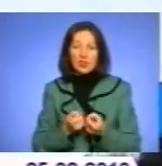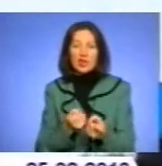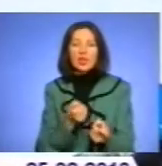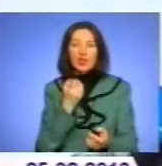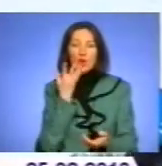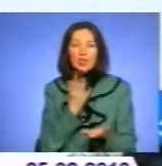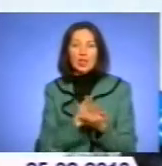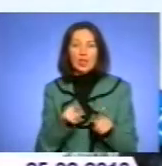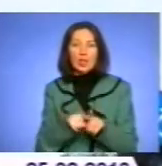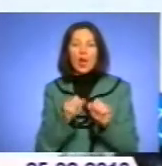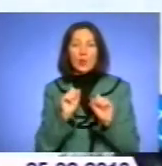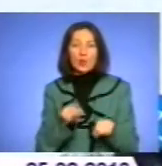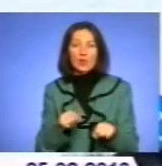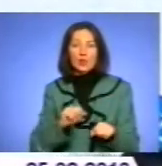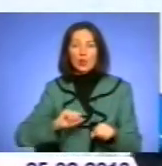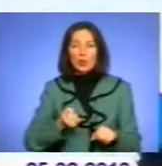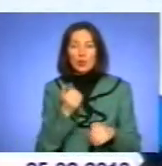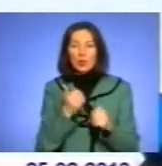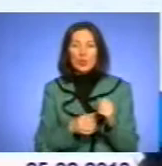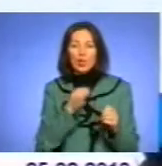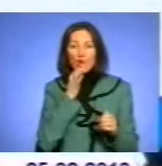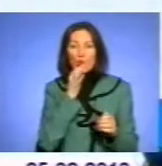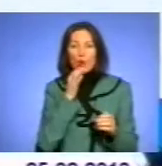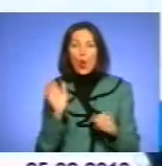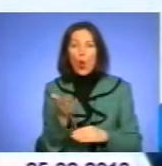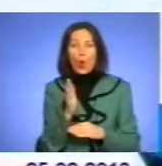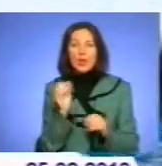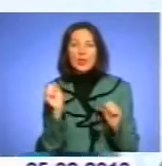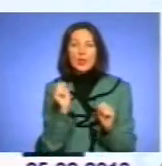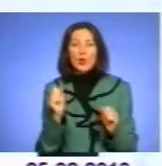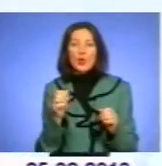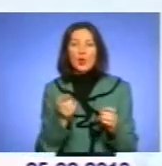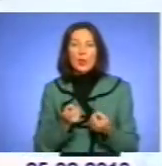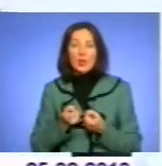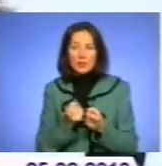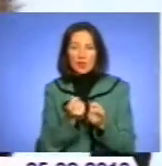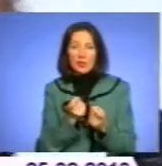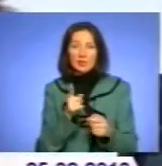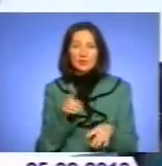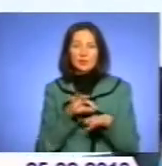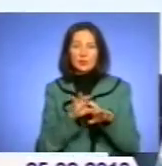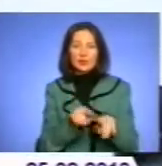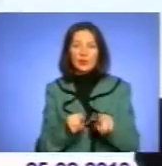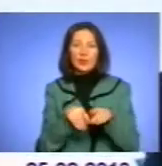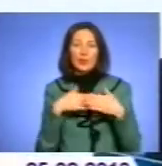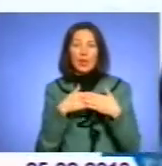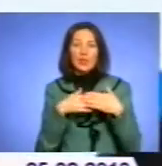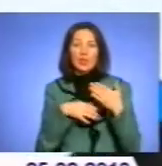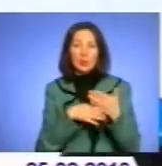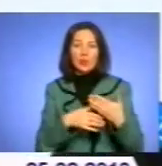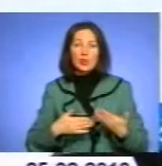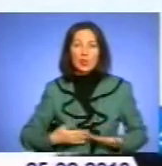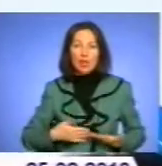то з друзями часто люблю гуляти зимою на санках. Тобто ти ведеш такий більш активний спосіб так. життя і